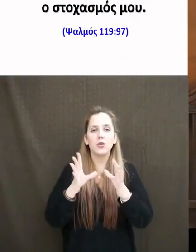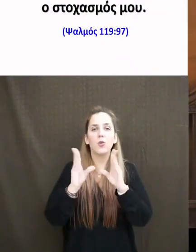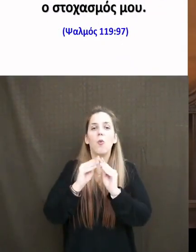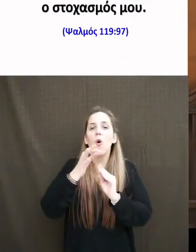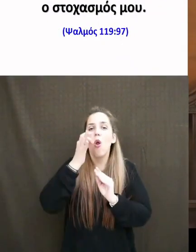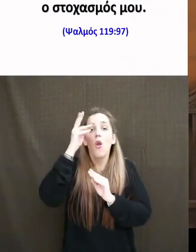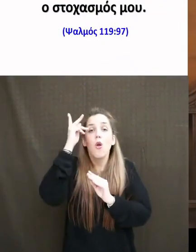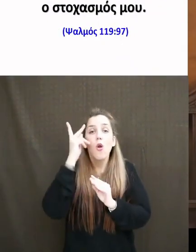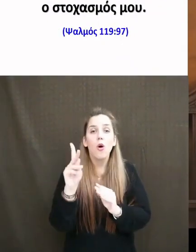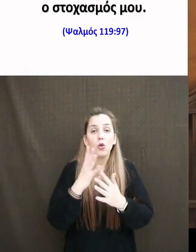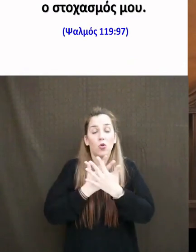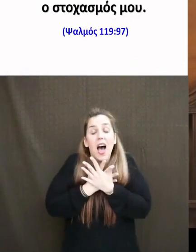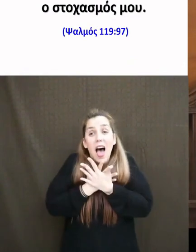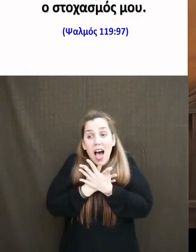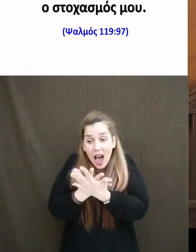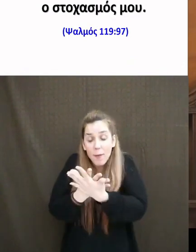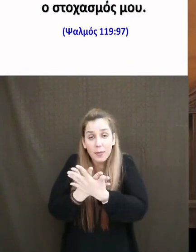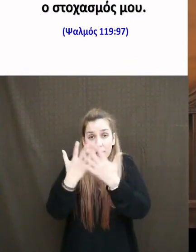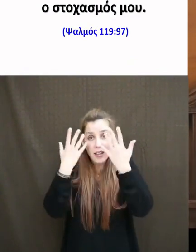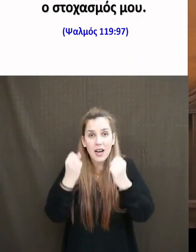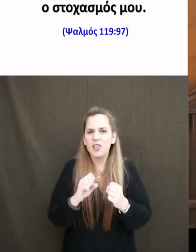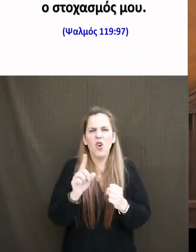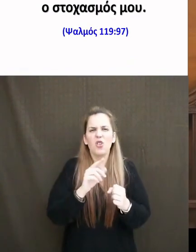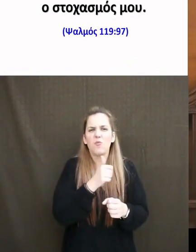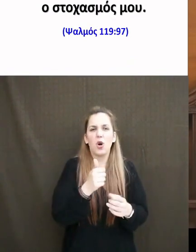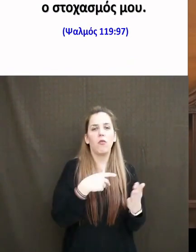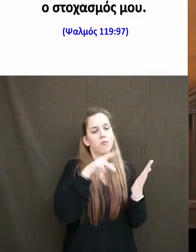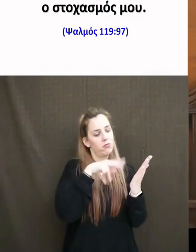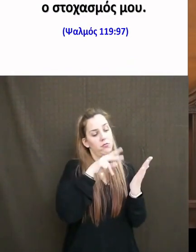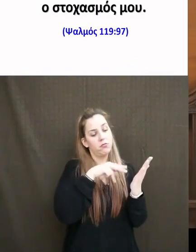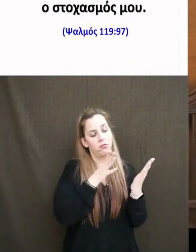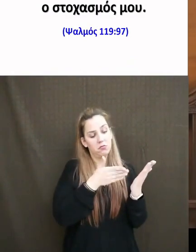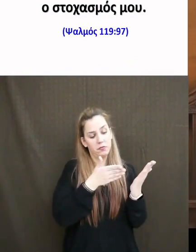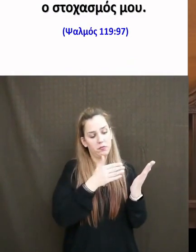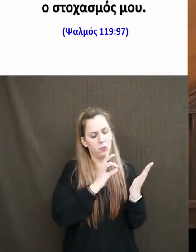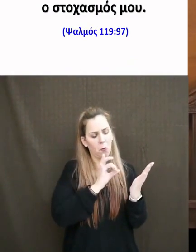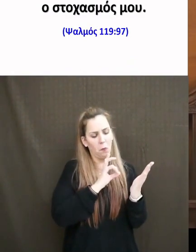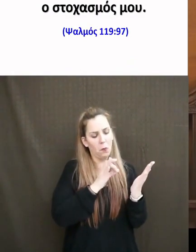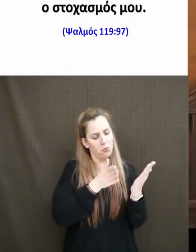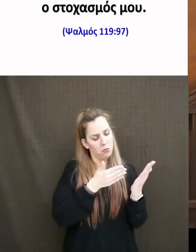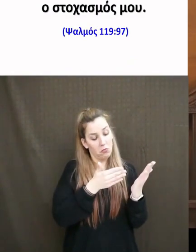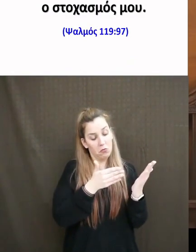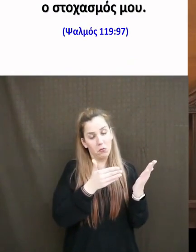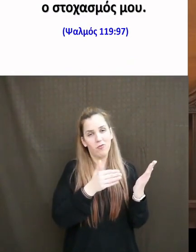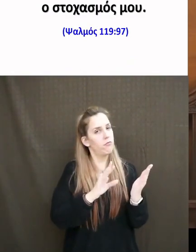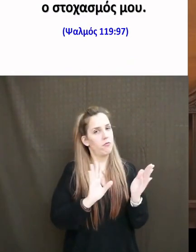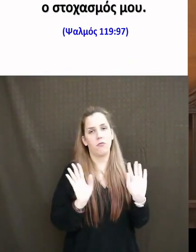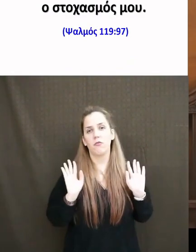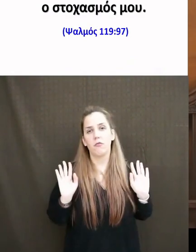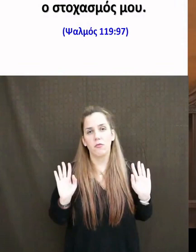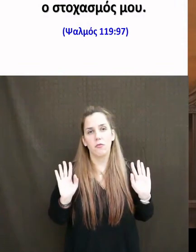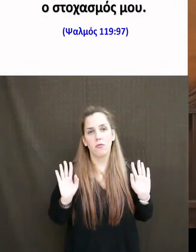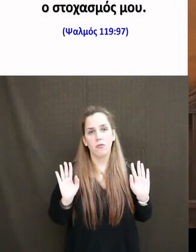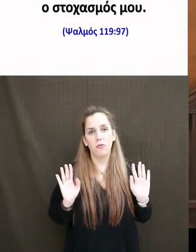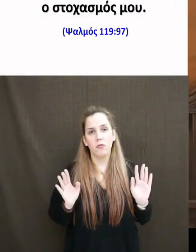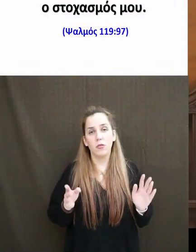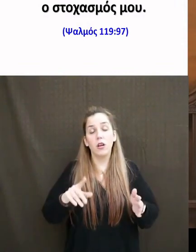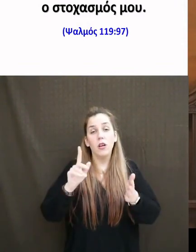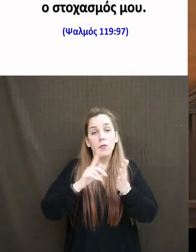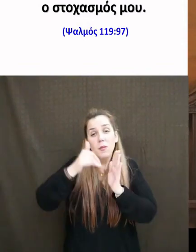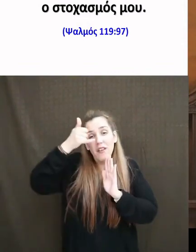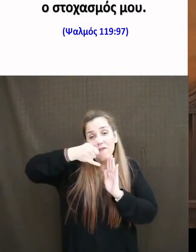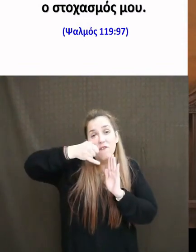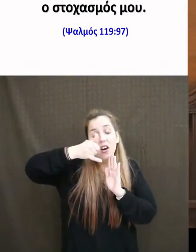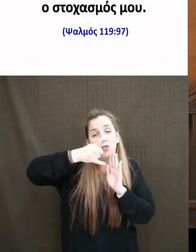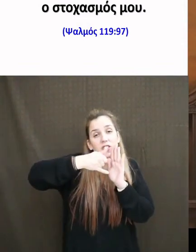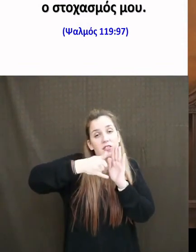αυτός ο στοχασμός μου. Μόνο έτσι και μόνο τότε η Γραφή με επηρεάζει